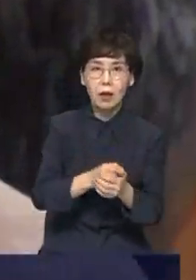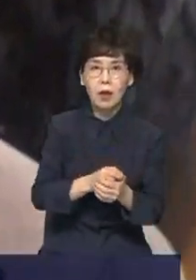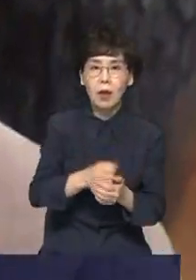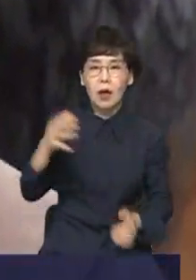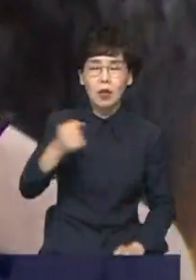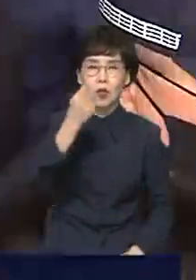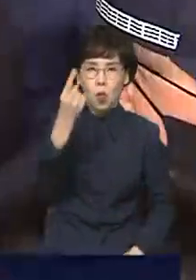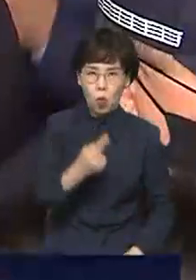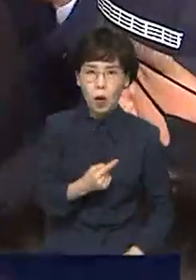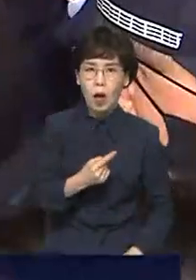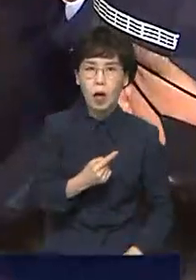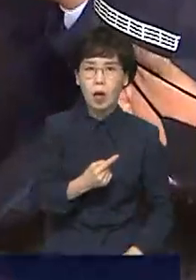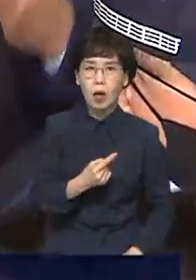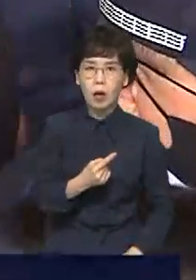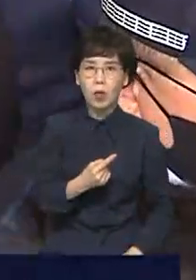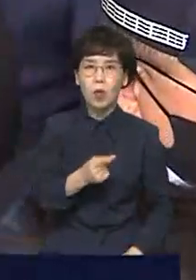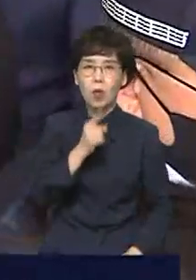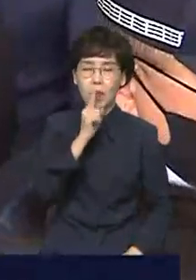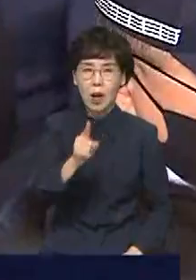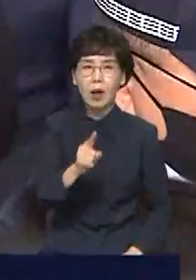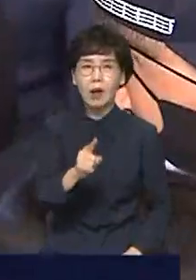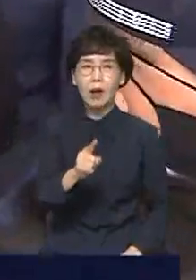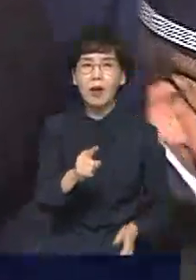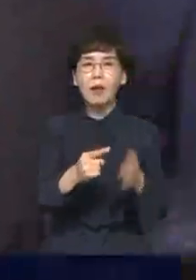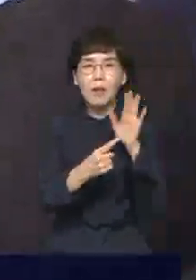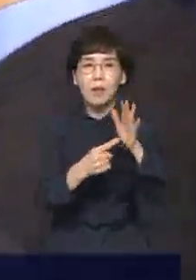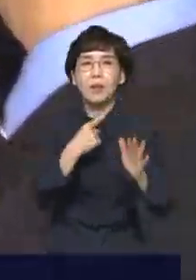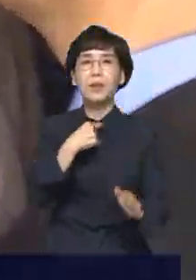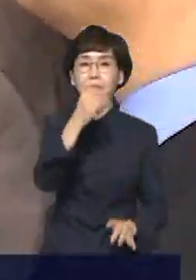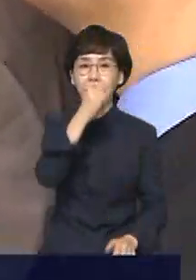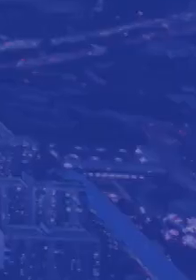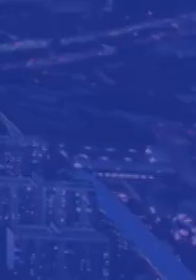최소한의 사법적 절차가 필요하다고 밝힌 바 있습니다